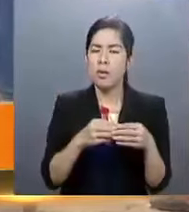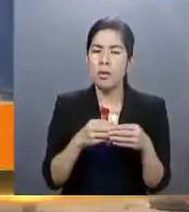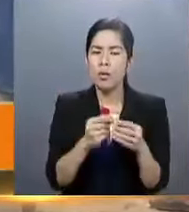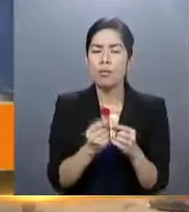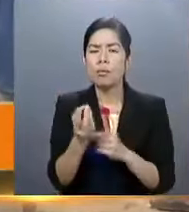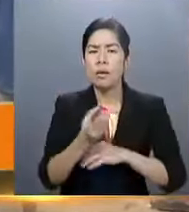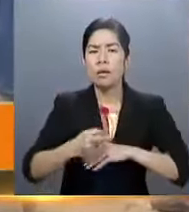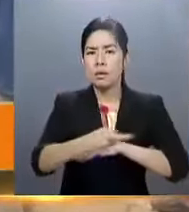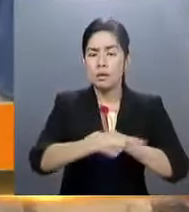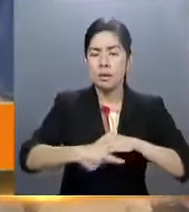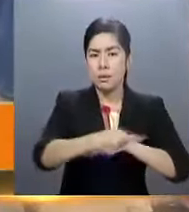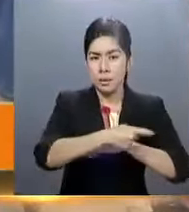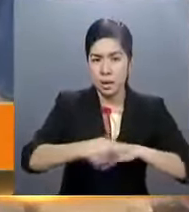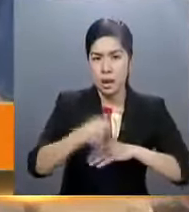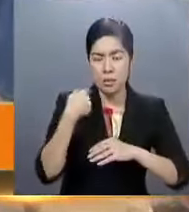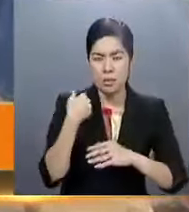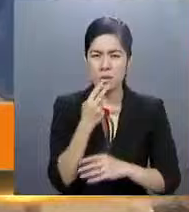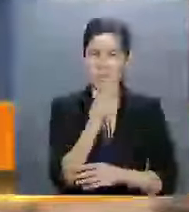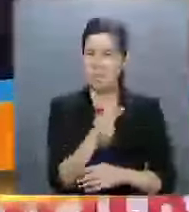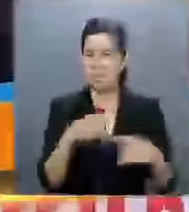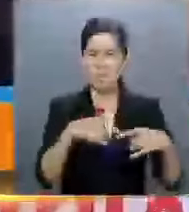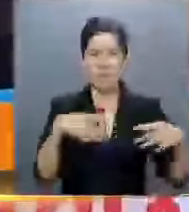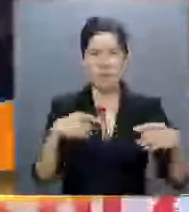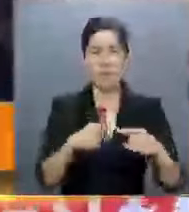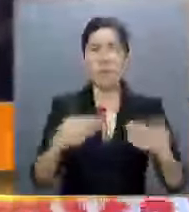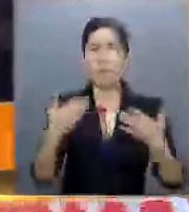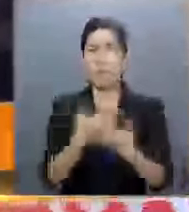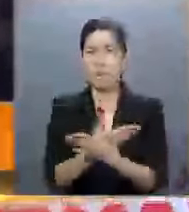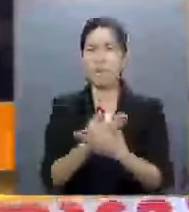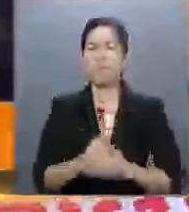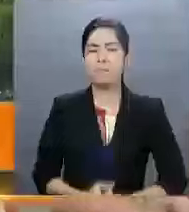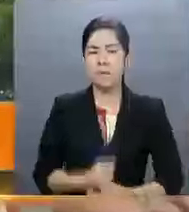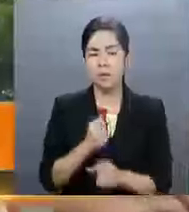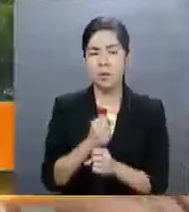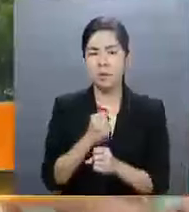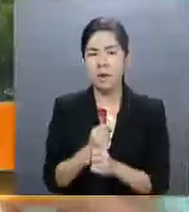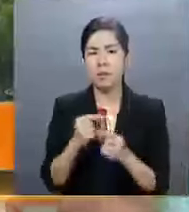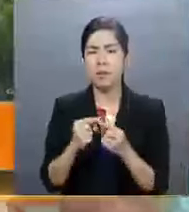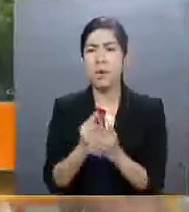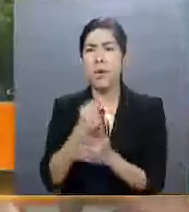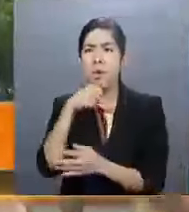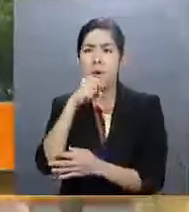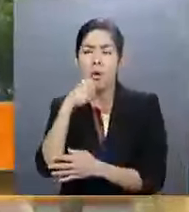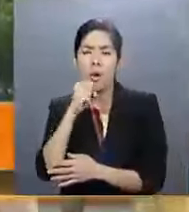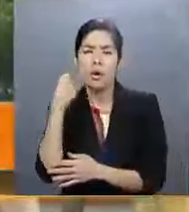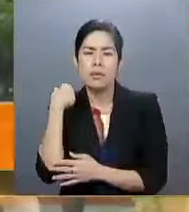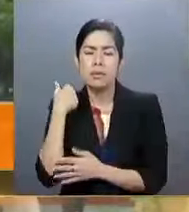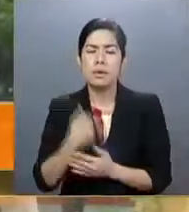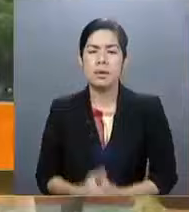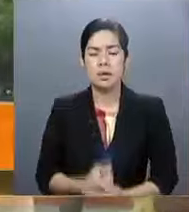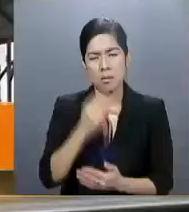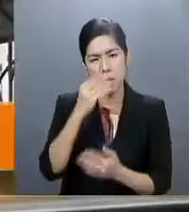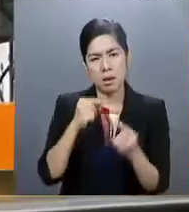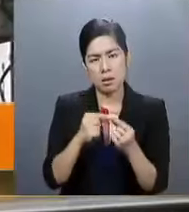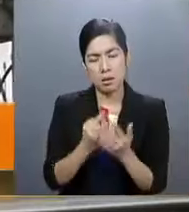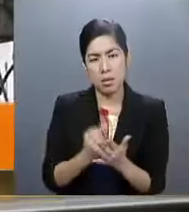ที่ปลูกข้าวที่ไม่เหมาะสมอย่างที่โคกที่ดอนประสบภัยแล้งซ้ำซากหันมาปลูกอ้อยนะครับที่เป็นพื